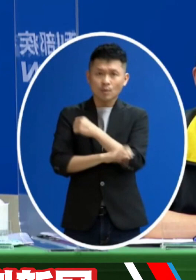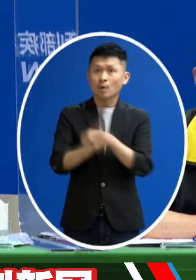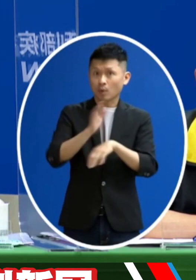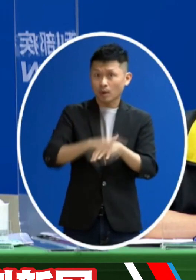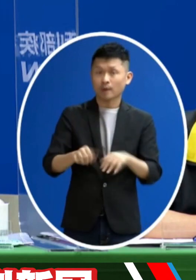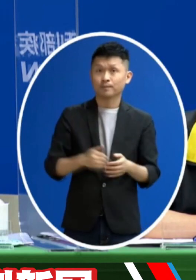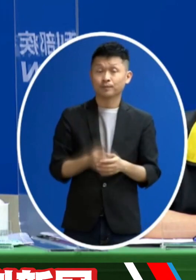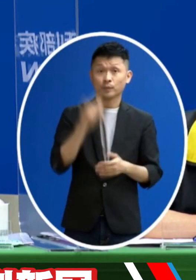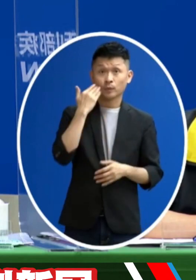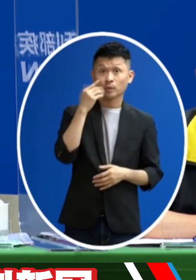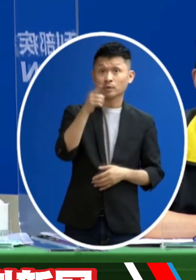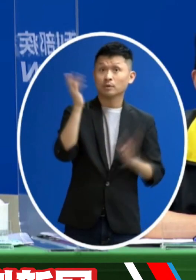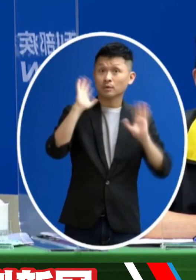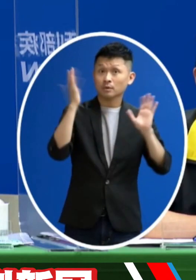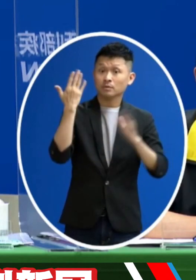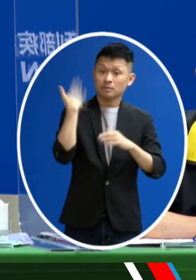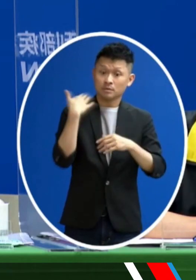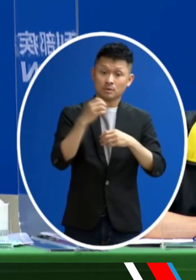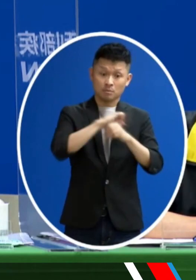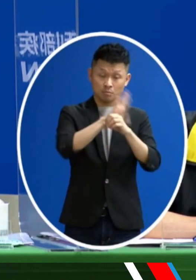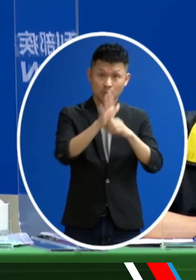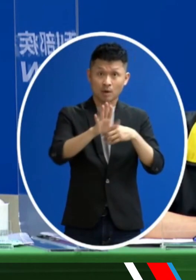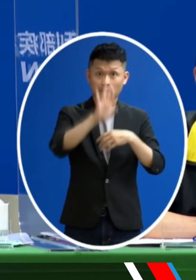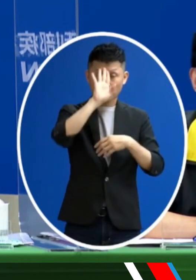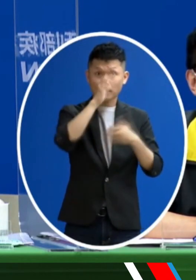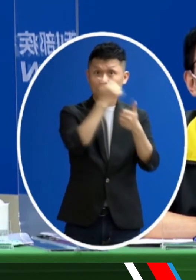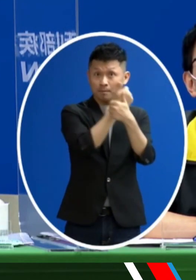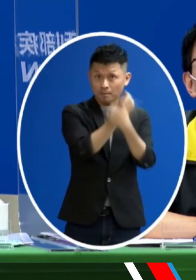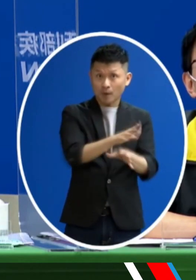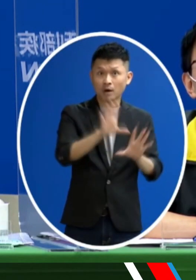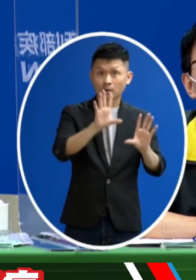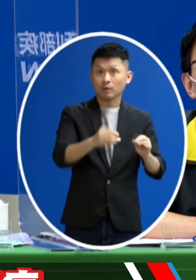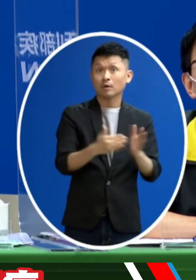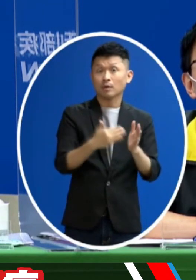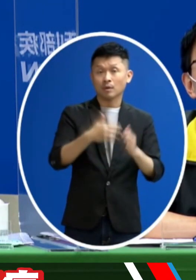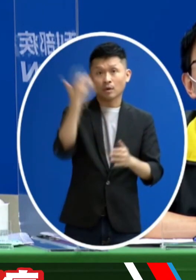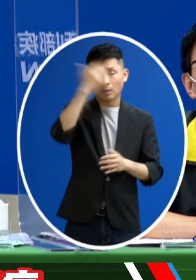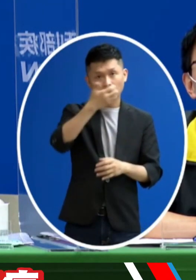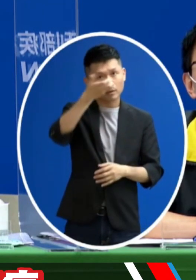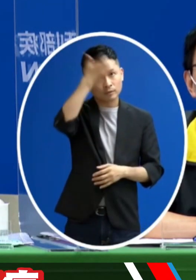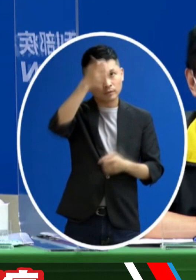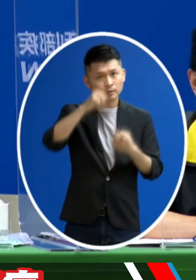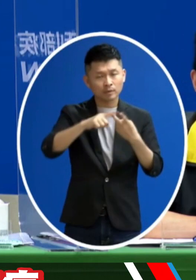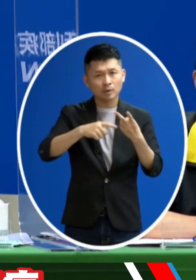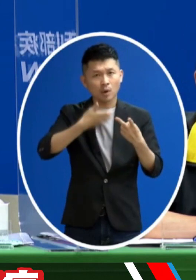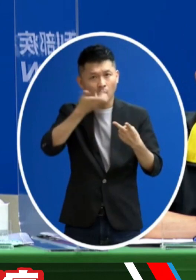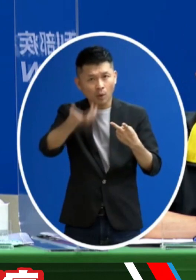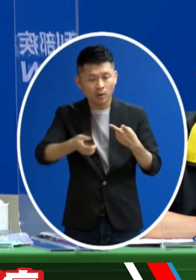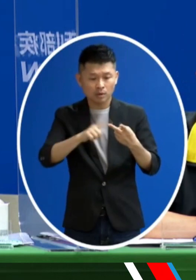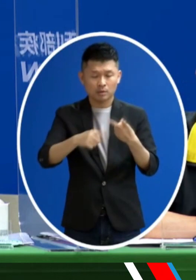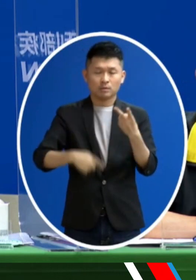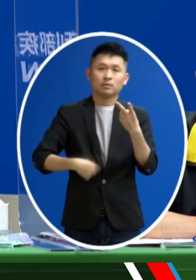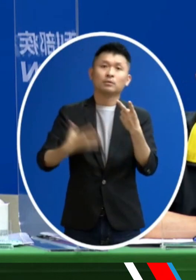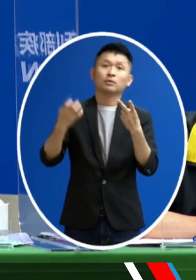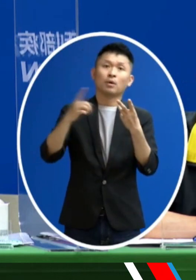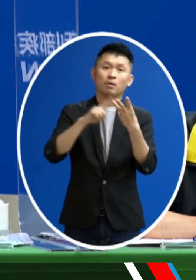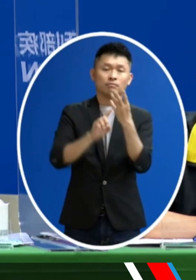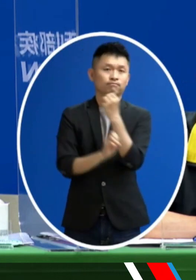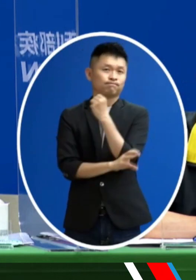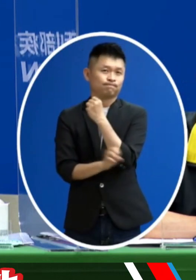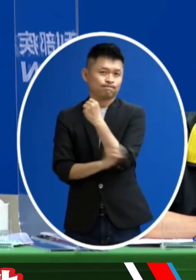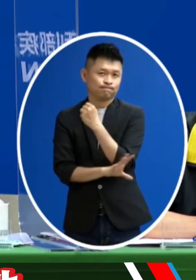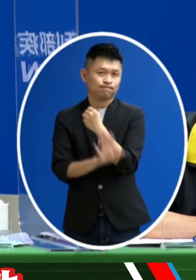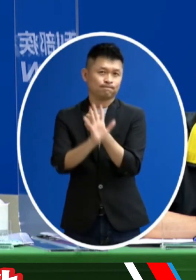是如果你的孩子曾经得过新冠好了，突然发高烧，加上有呕吐，或者是腹痛，或者是拉肚